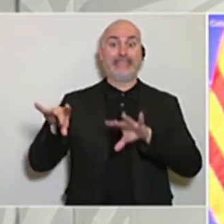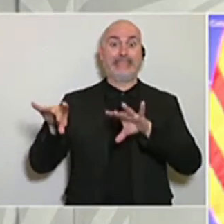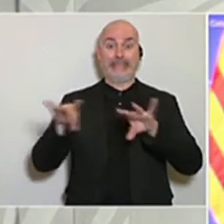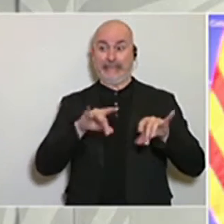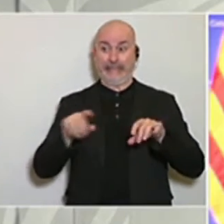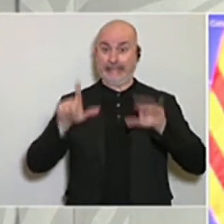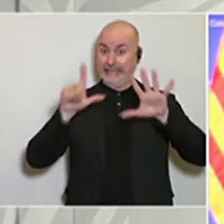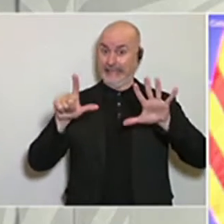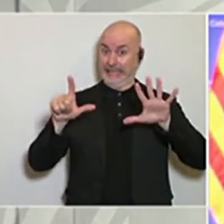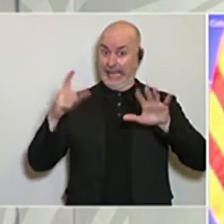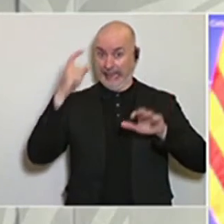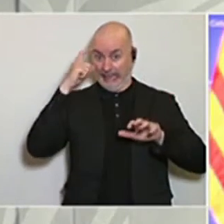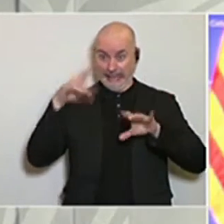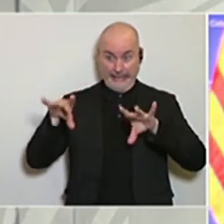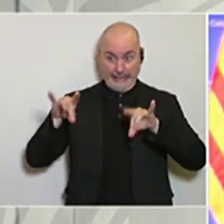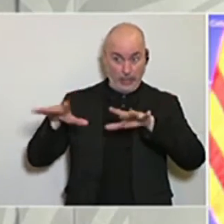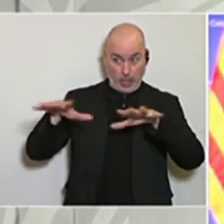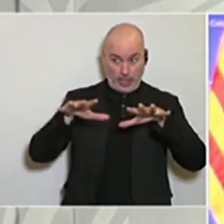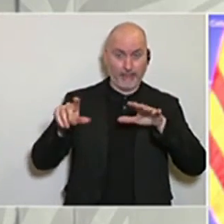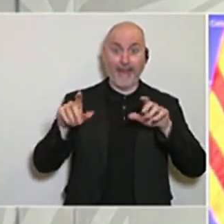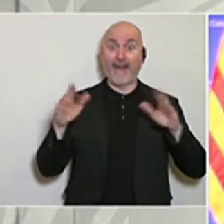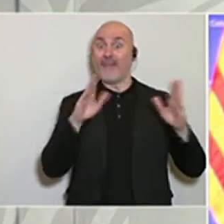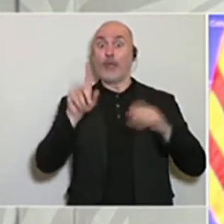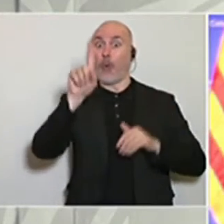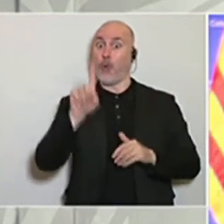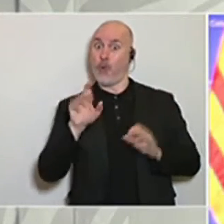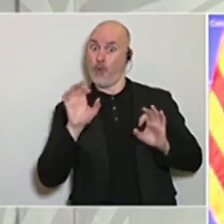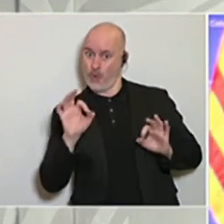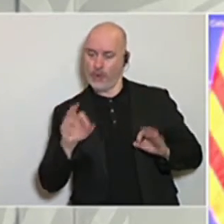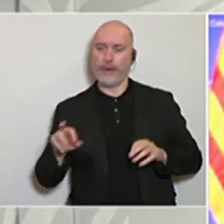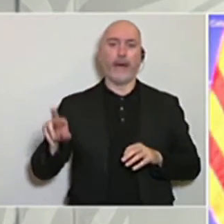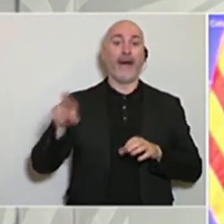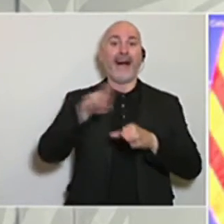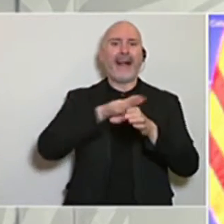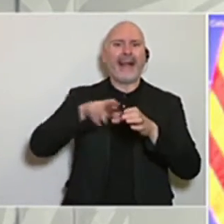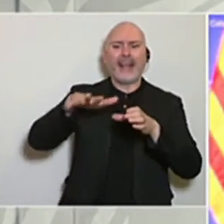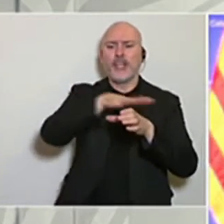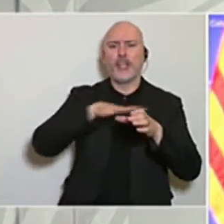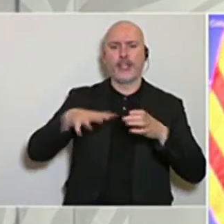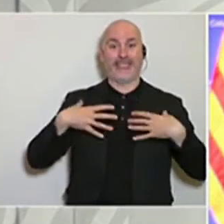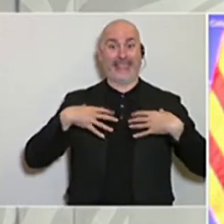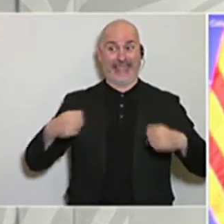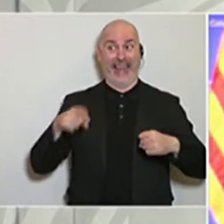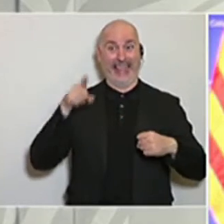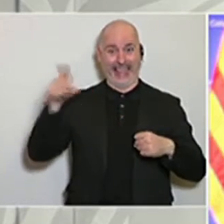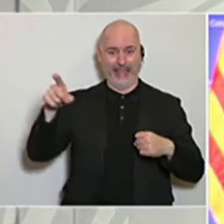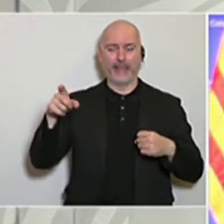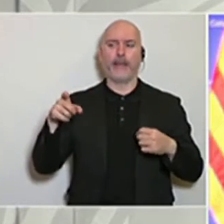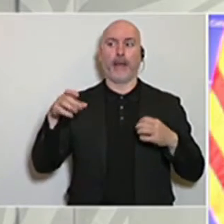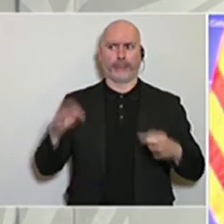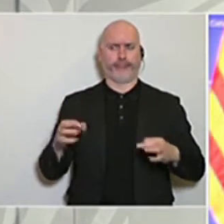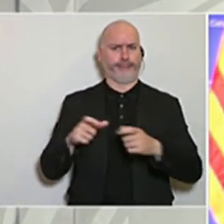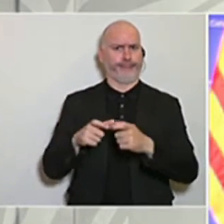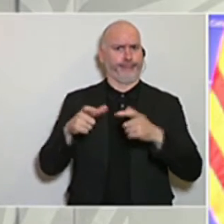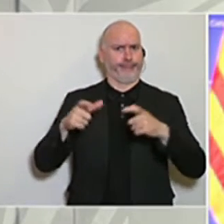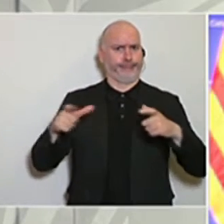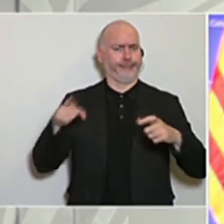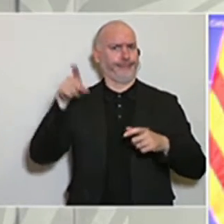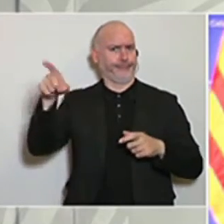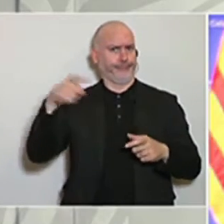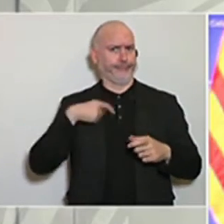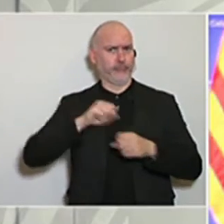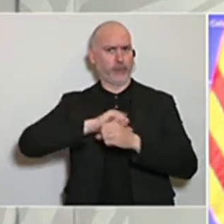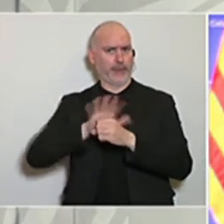va començar la fase 1 a la regió sanitària de Lleida, doncs s'han incrementat els casos de coronavirus. No? Estàvem